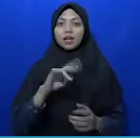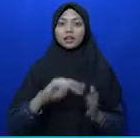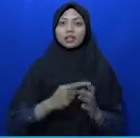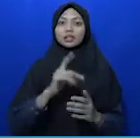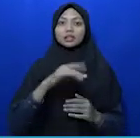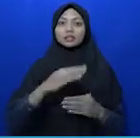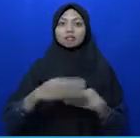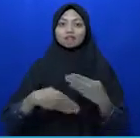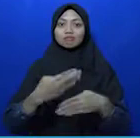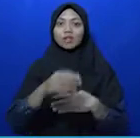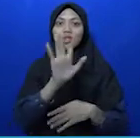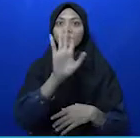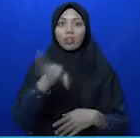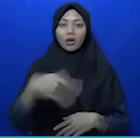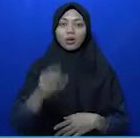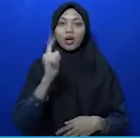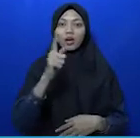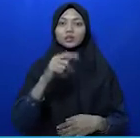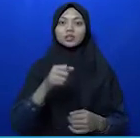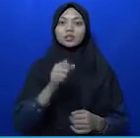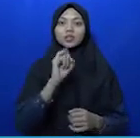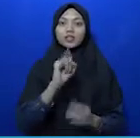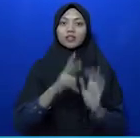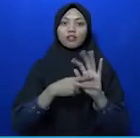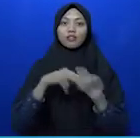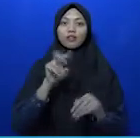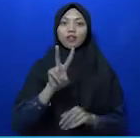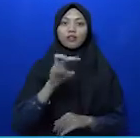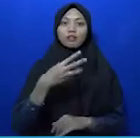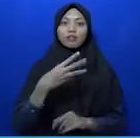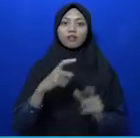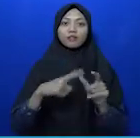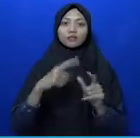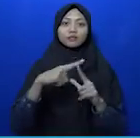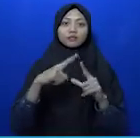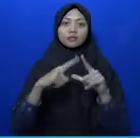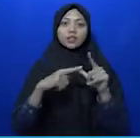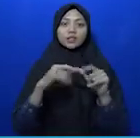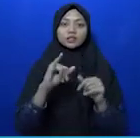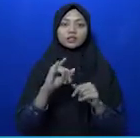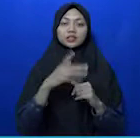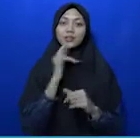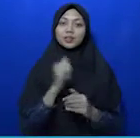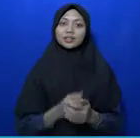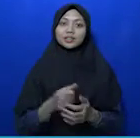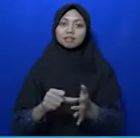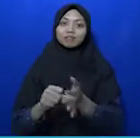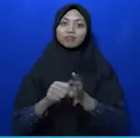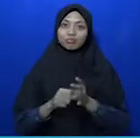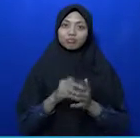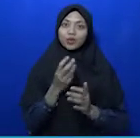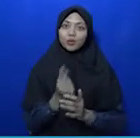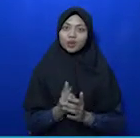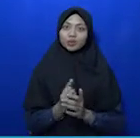Di PP 23 tahun 2010 ini kan saya kronologisnya bahwa ternyata mencapai 51% itu bukan hal yang